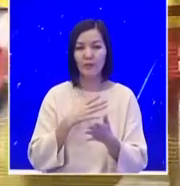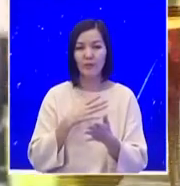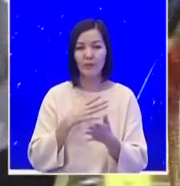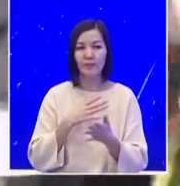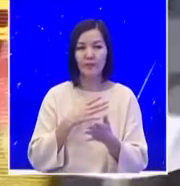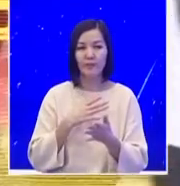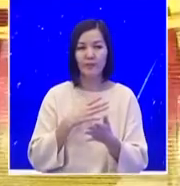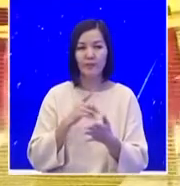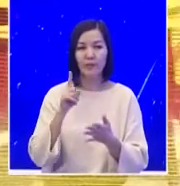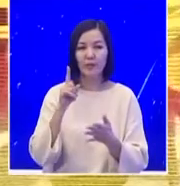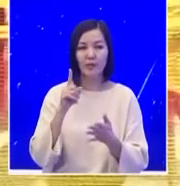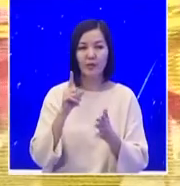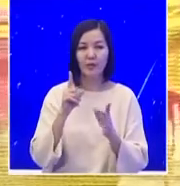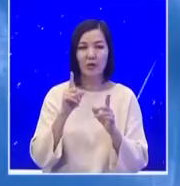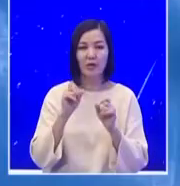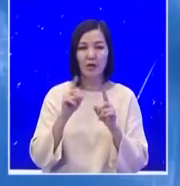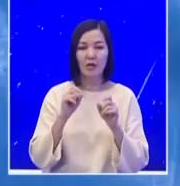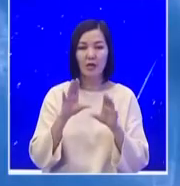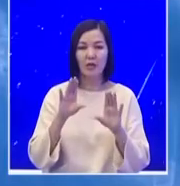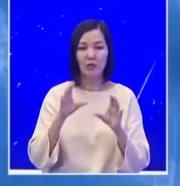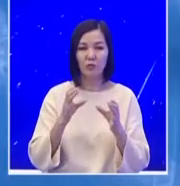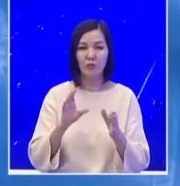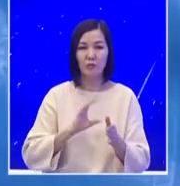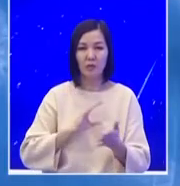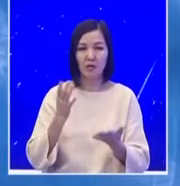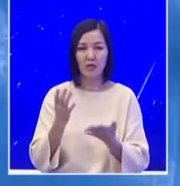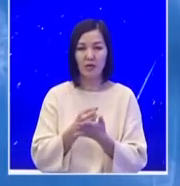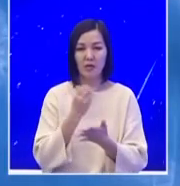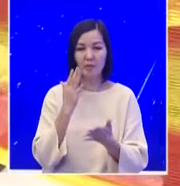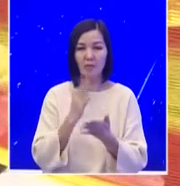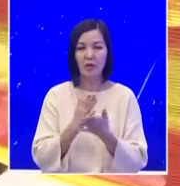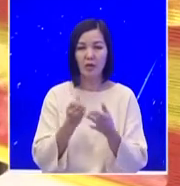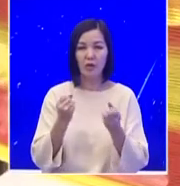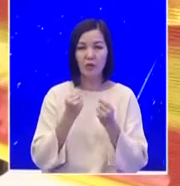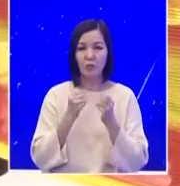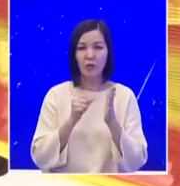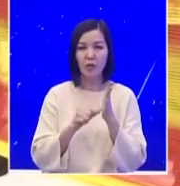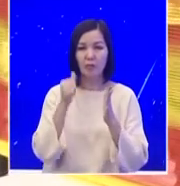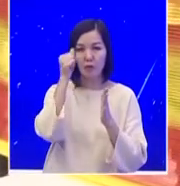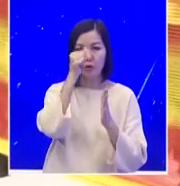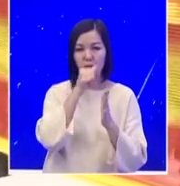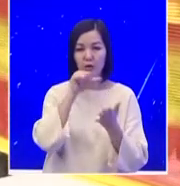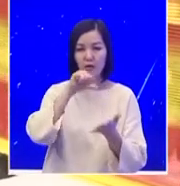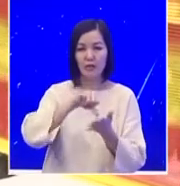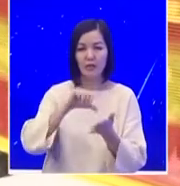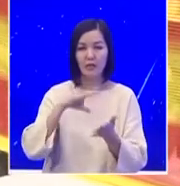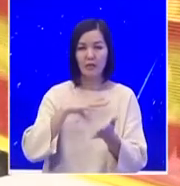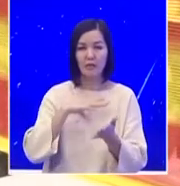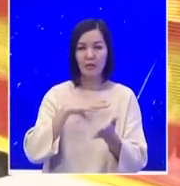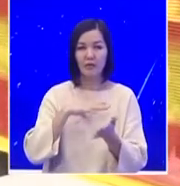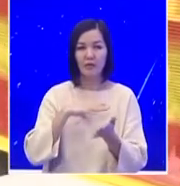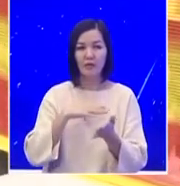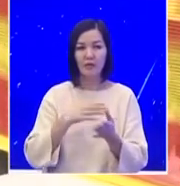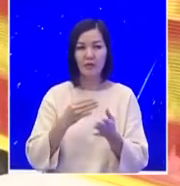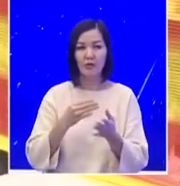100-ден артық алтын күміс қола медальмен марапаттады. Спортта 60 жыл болдым. Сол осы